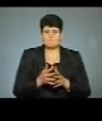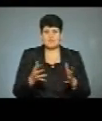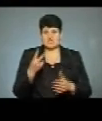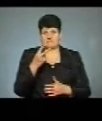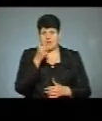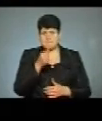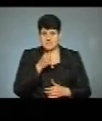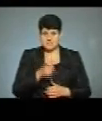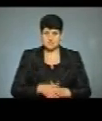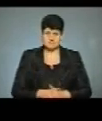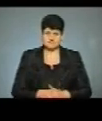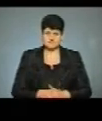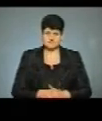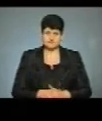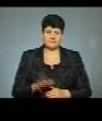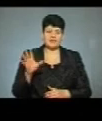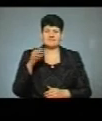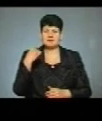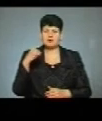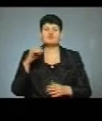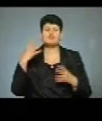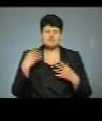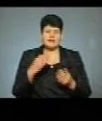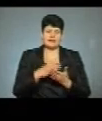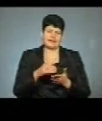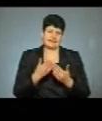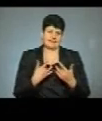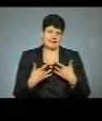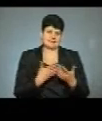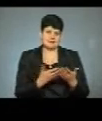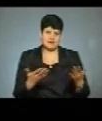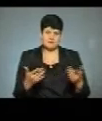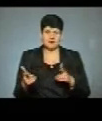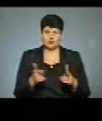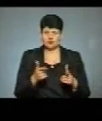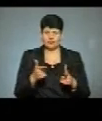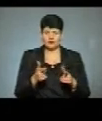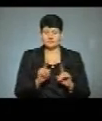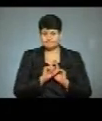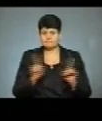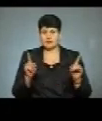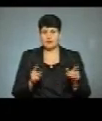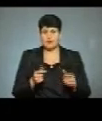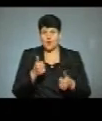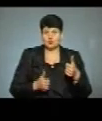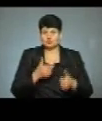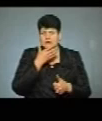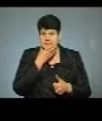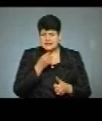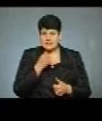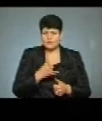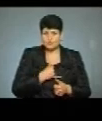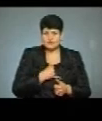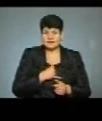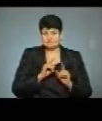місяців. Всі переможці вже на сцені. Ми готувалися до нестандартного конкурсу краси і, відповідно, в нас